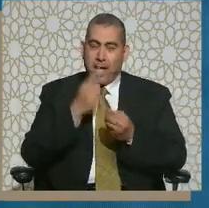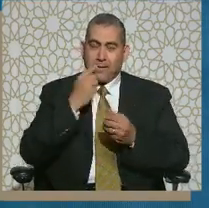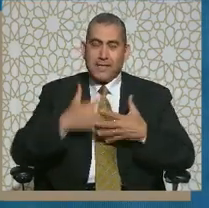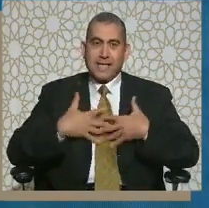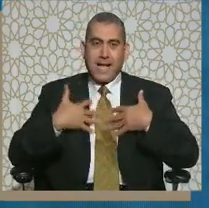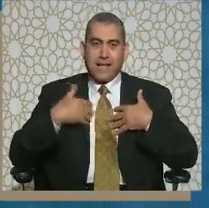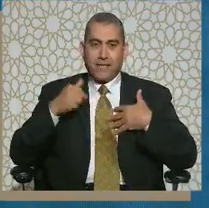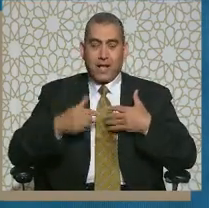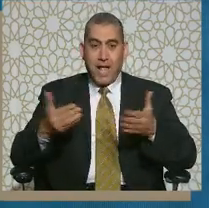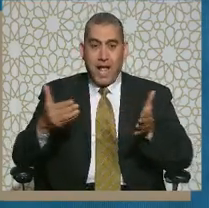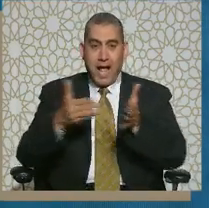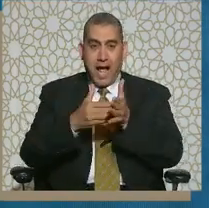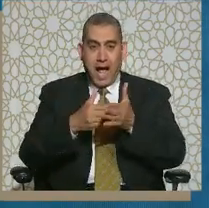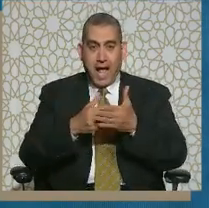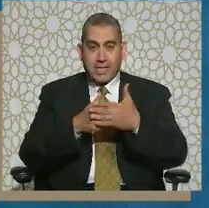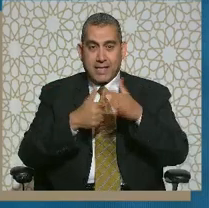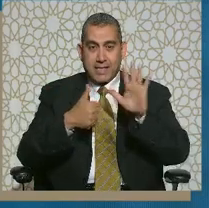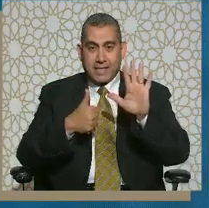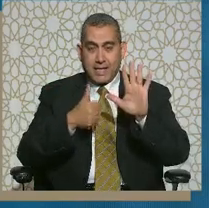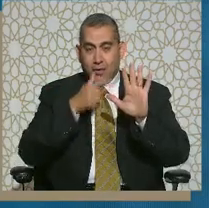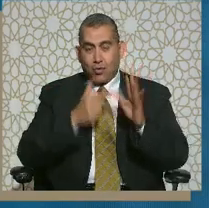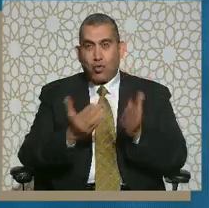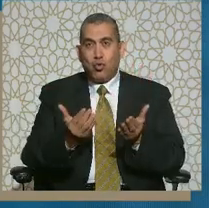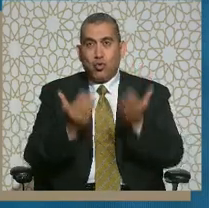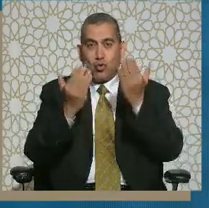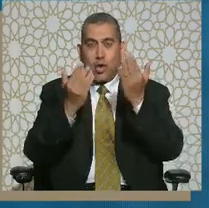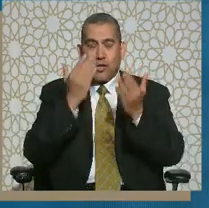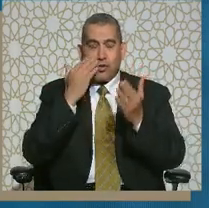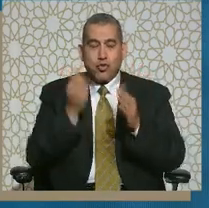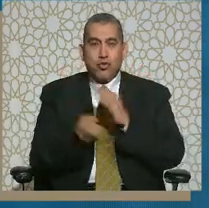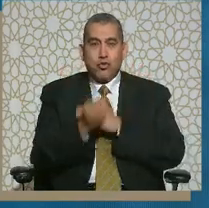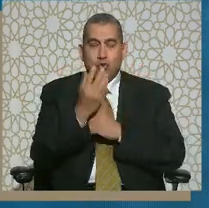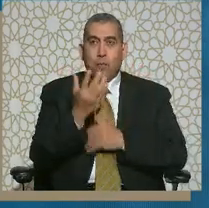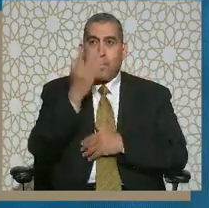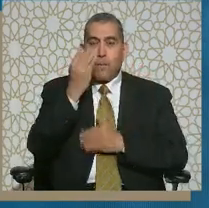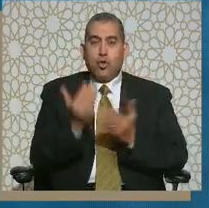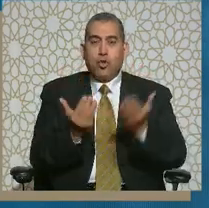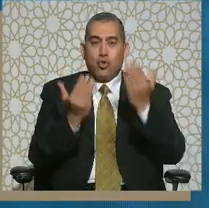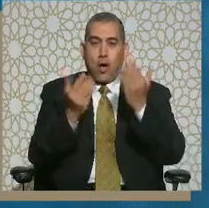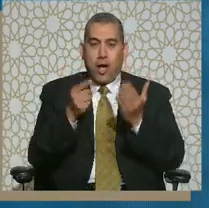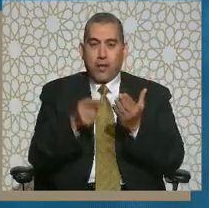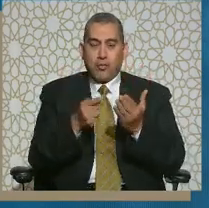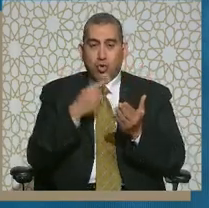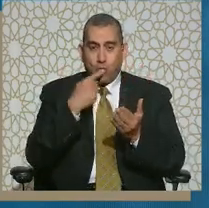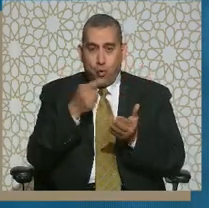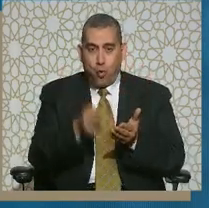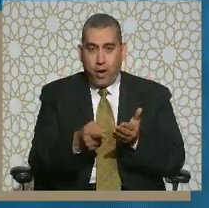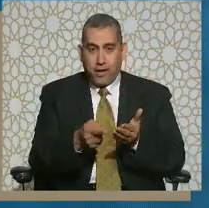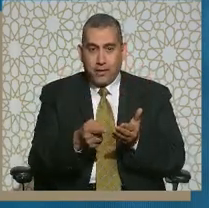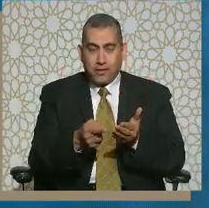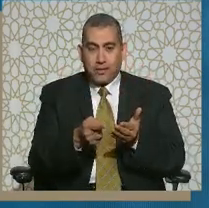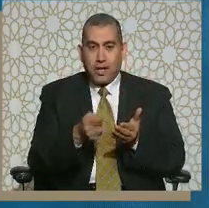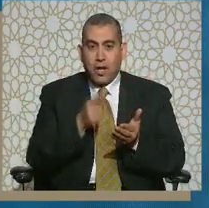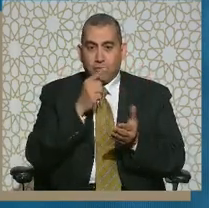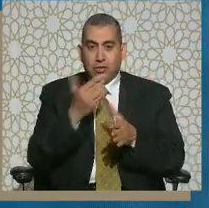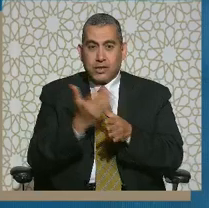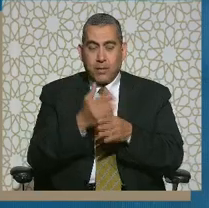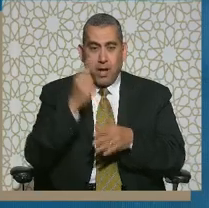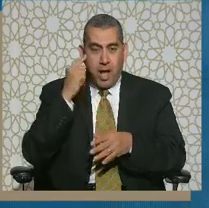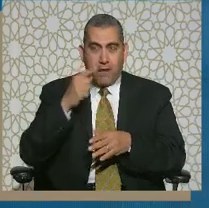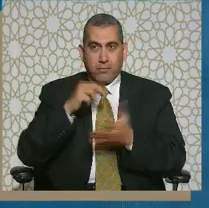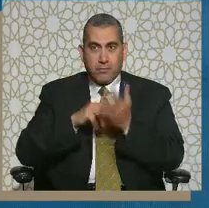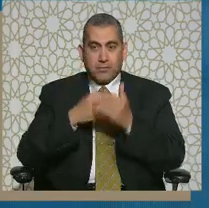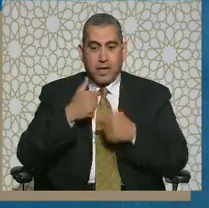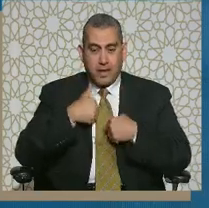واخر حاجه يا ريت تدعي في الصباح والمساء بالدعاء ده وتقول عشان تعرض نفسك